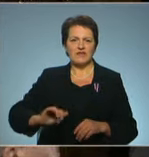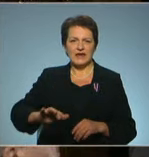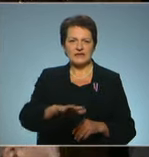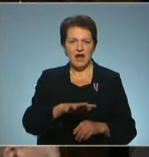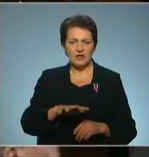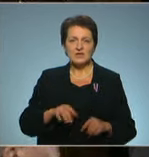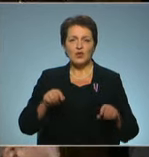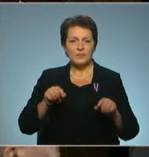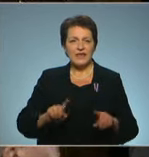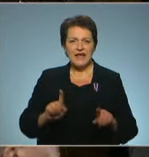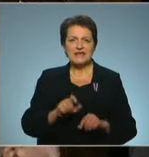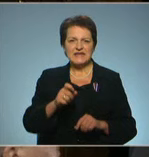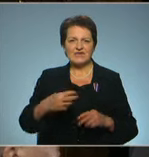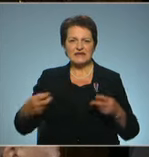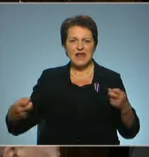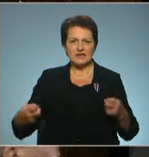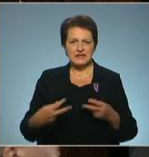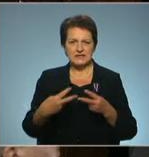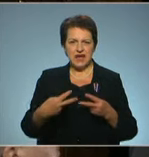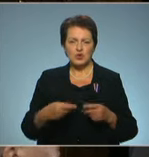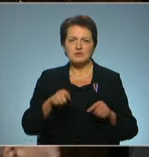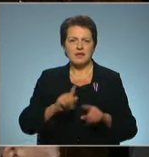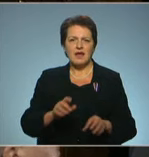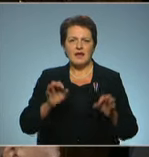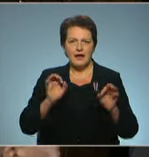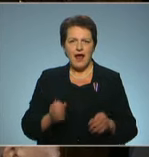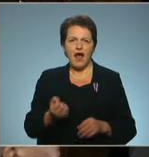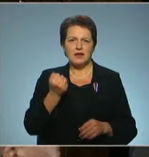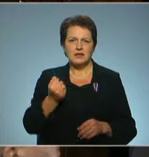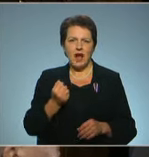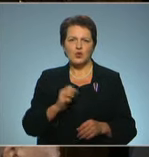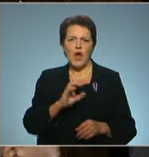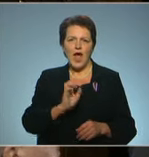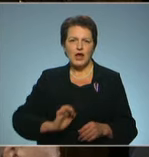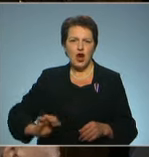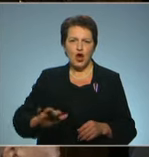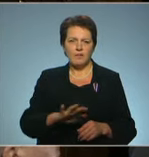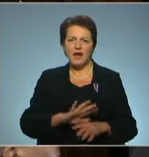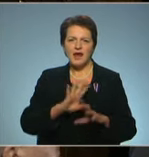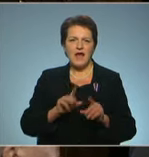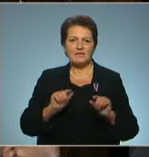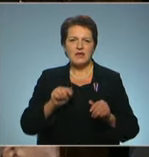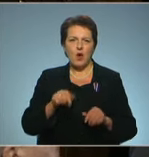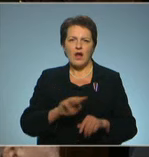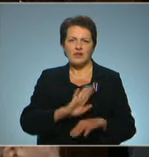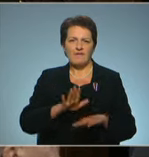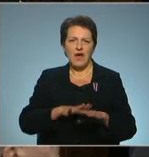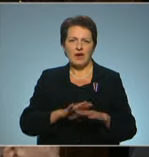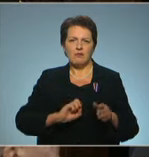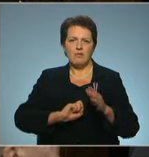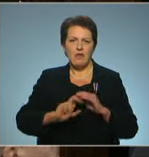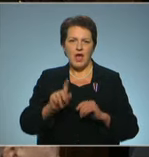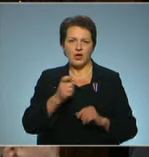ir civilizācijas sadursme, te ir reāli draudi Eiropai, nevis kaut kāda nevainīgu bēgļu